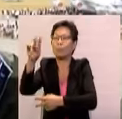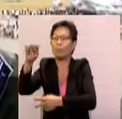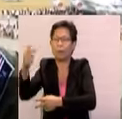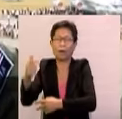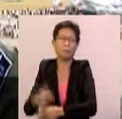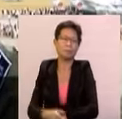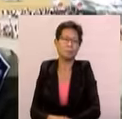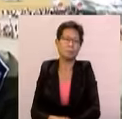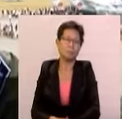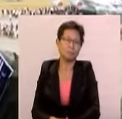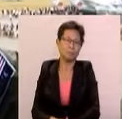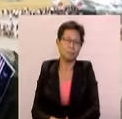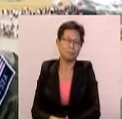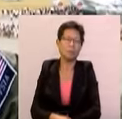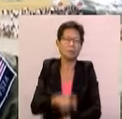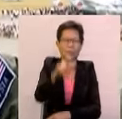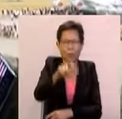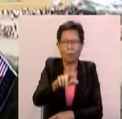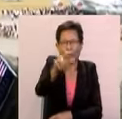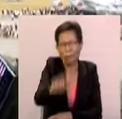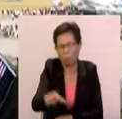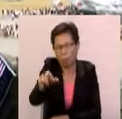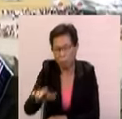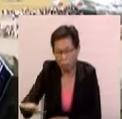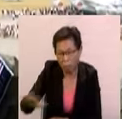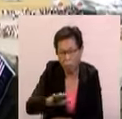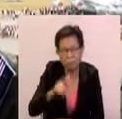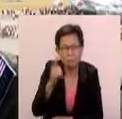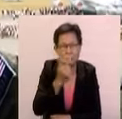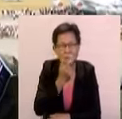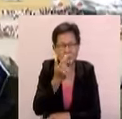Supaya orang ramai tidak mengambil